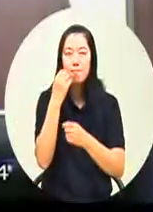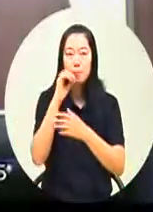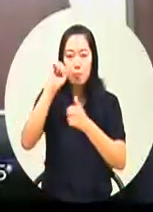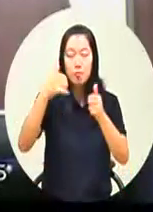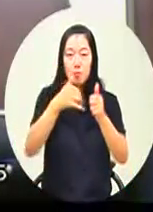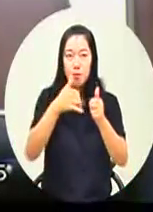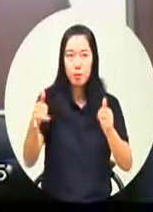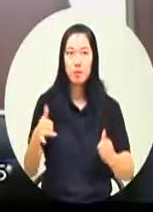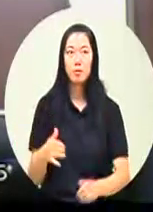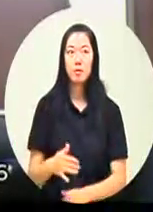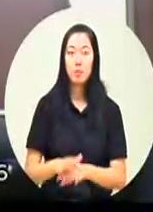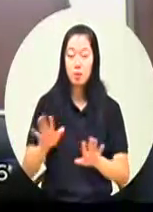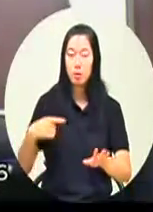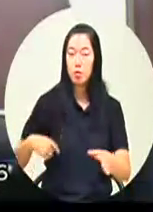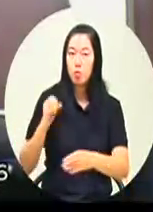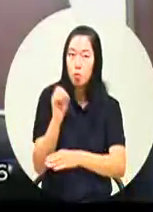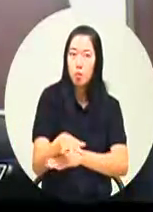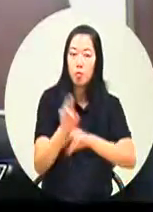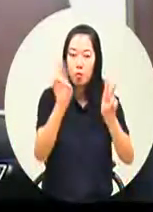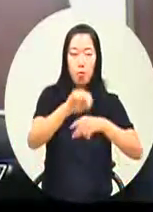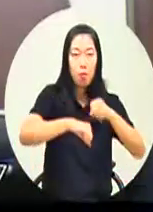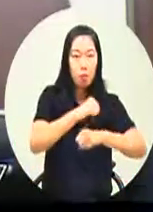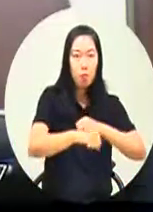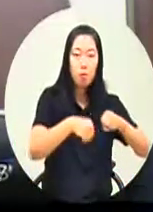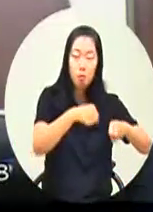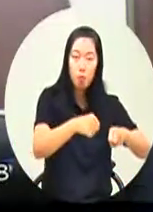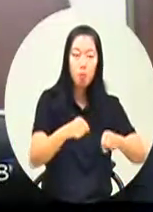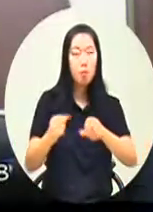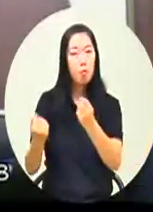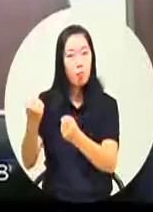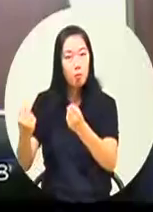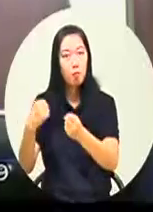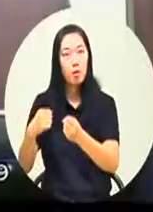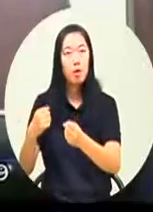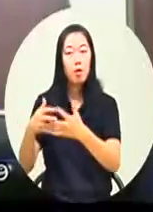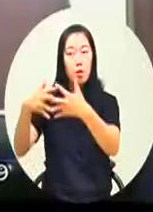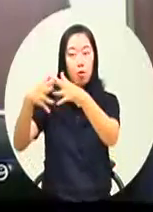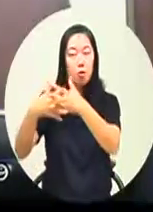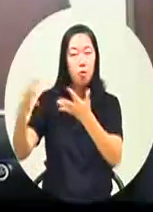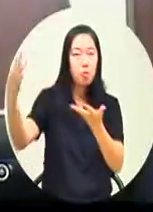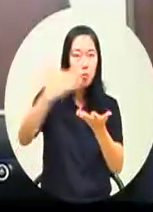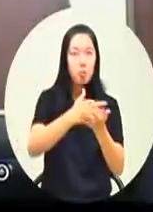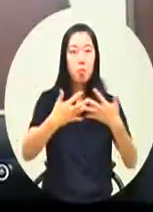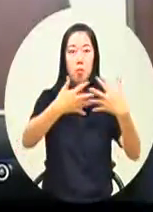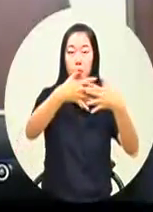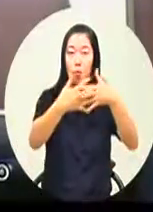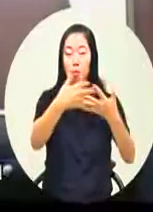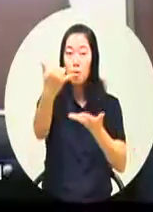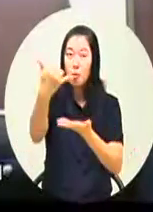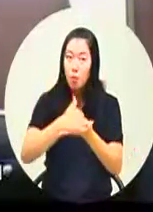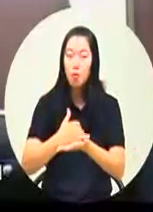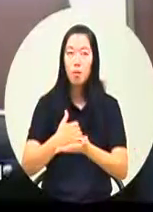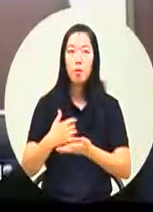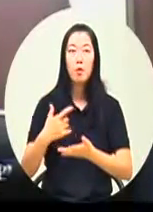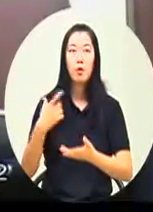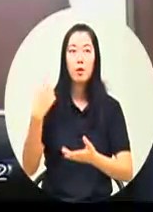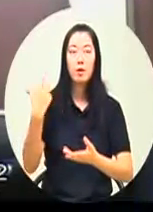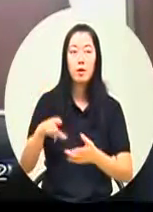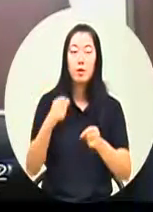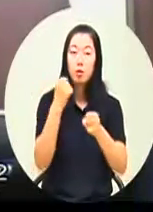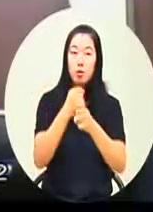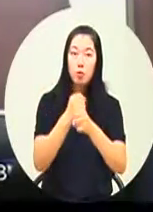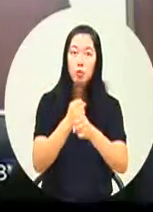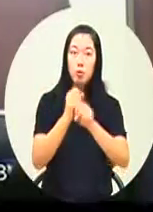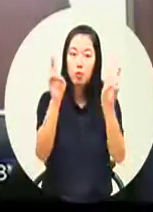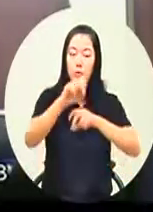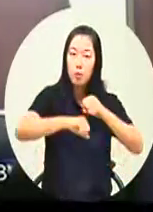要投资电动汽车、摩托车、电动摩托车，从美国回来的，从大陆回来的，从在地，他从做电动汽车，他